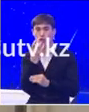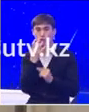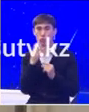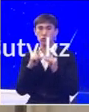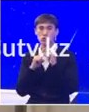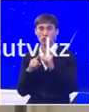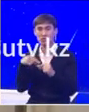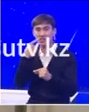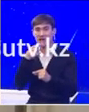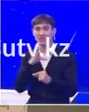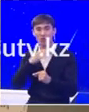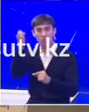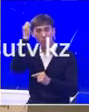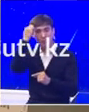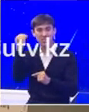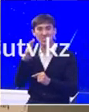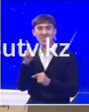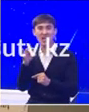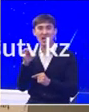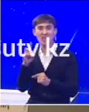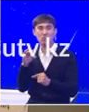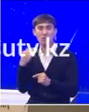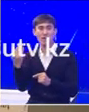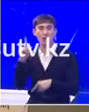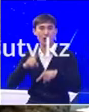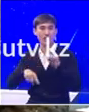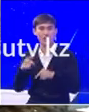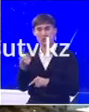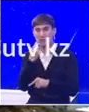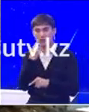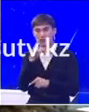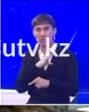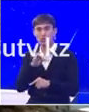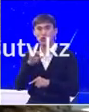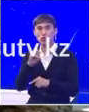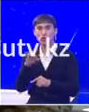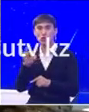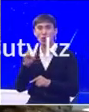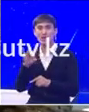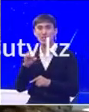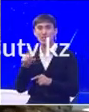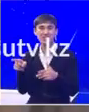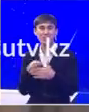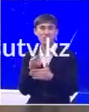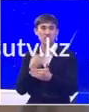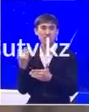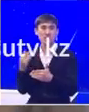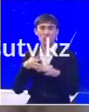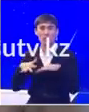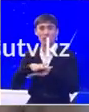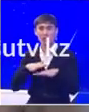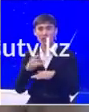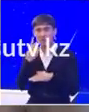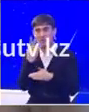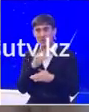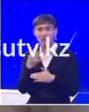было сказано и в память о Зарихе Тамшибаевой, ее родными и близкими. Жецу Жауказына, так прозвал ее народ.